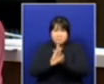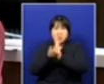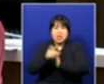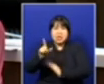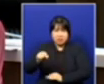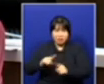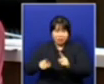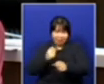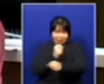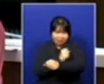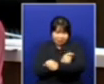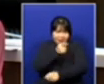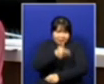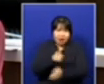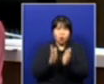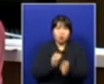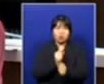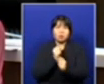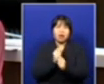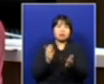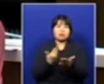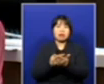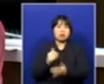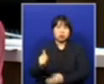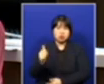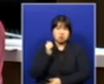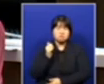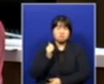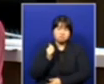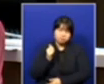าเดิมเนี่ยนะ